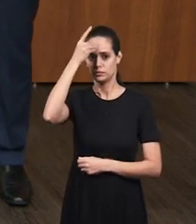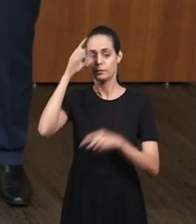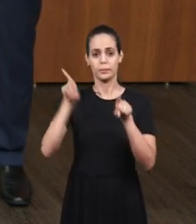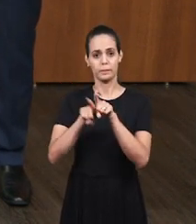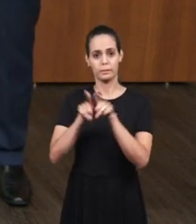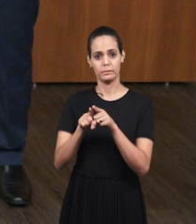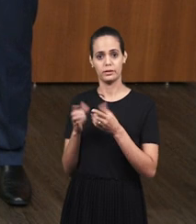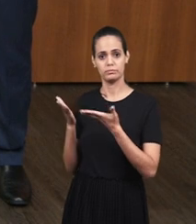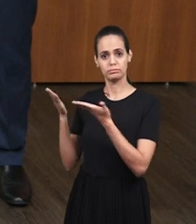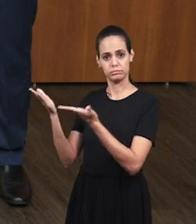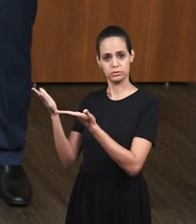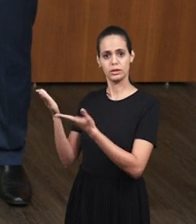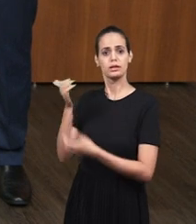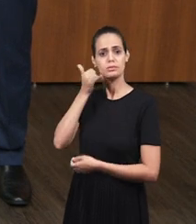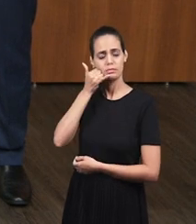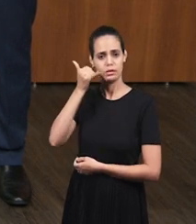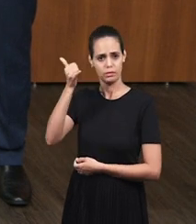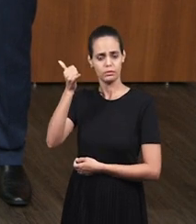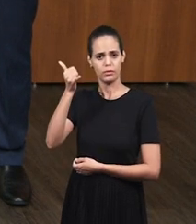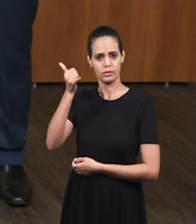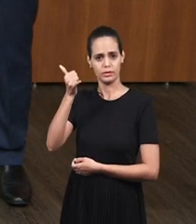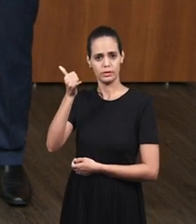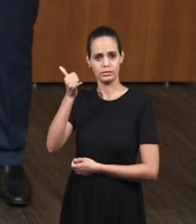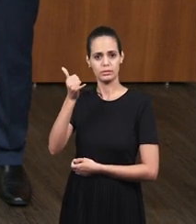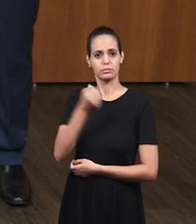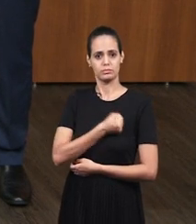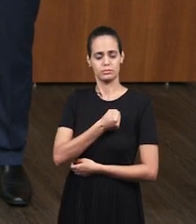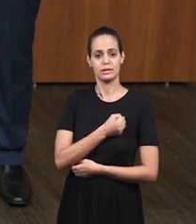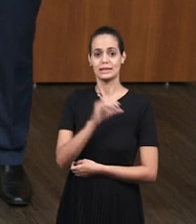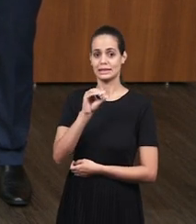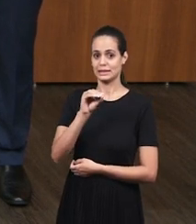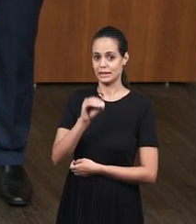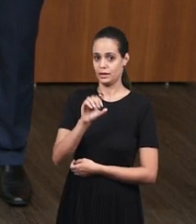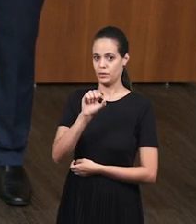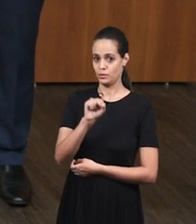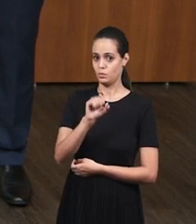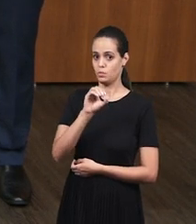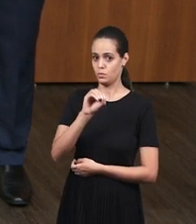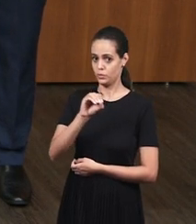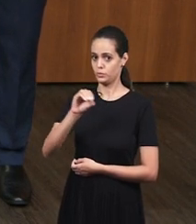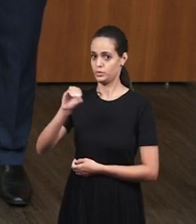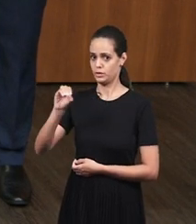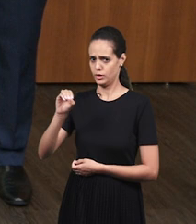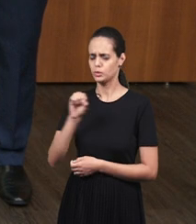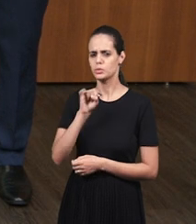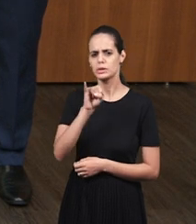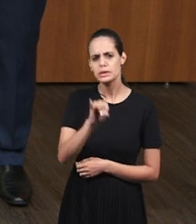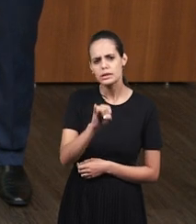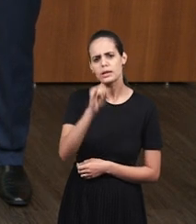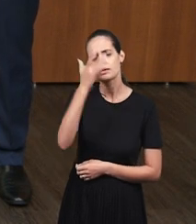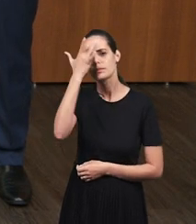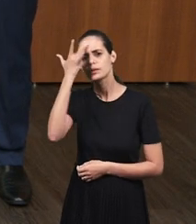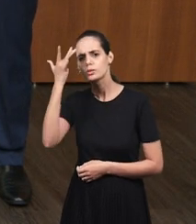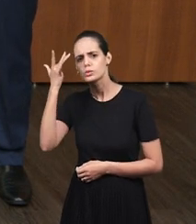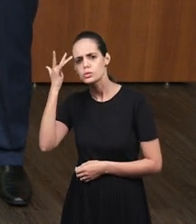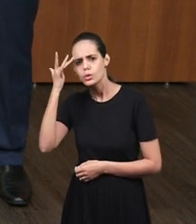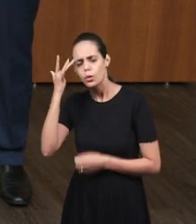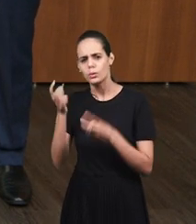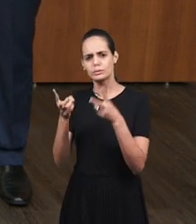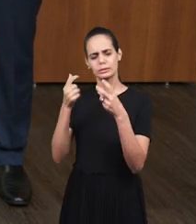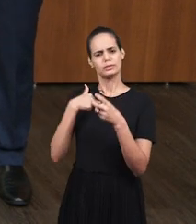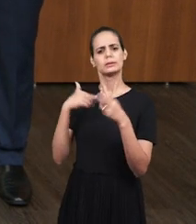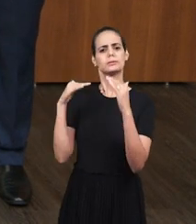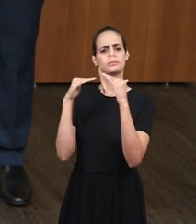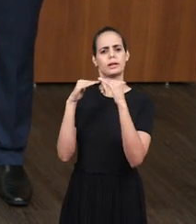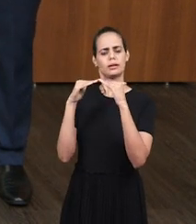bénédiction merveilleuse de pouvoir entendre la voix du Seigneur à travers les dons spirituels. Et il y a le numéro de téléphone,